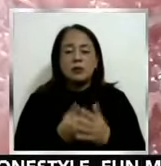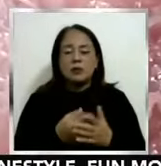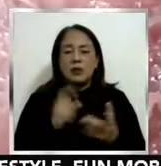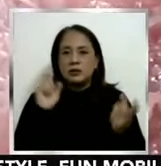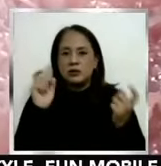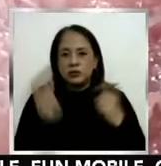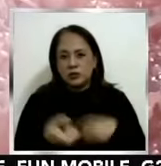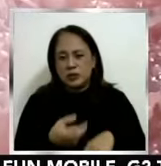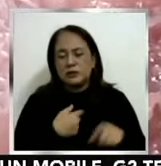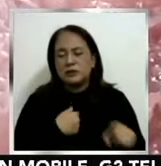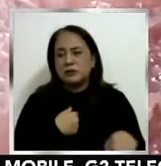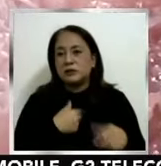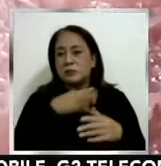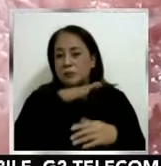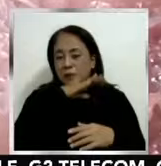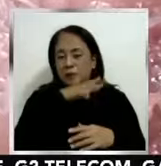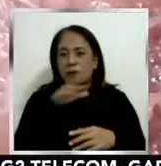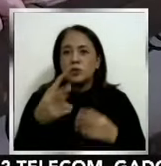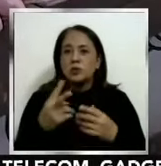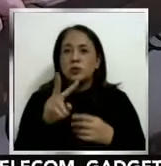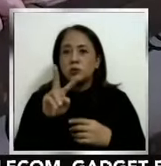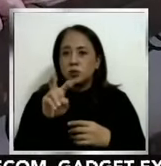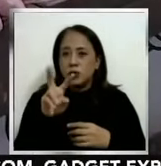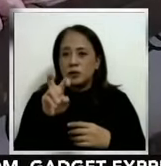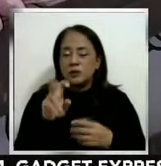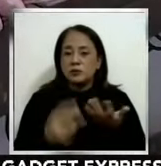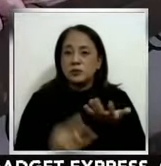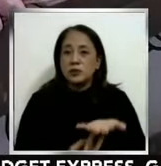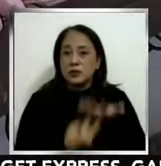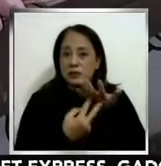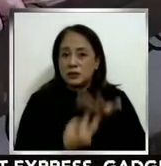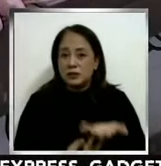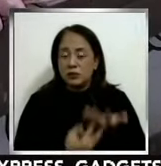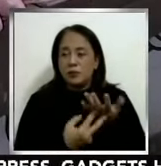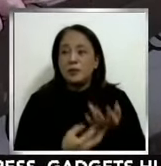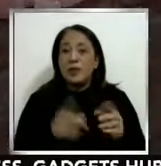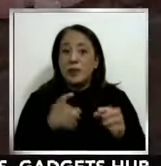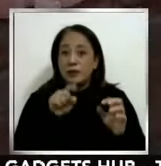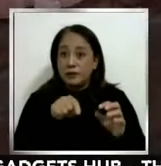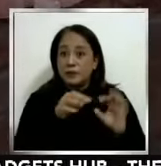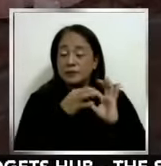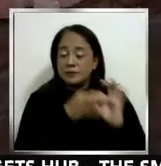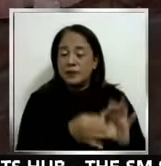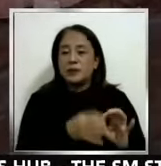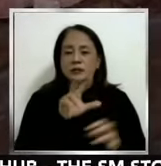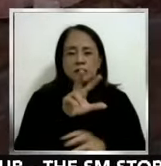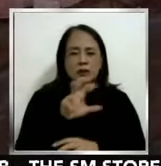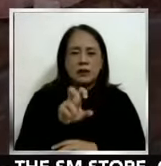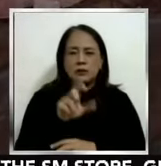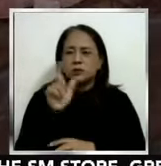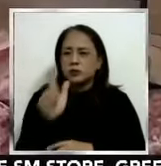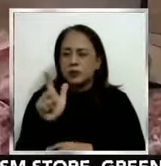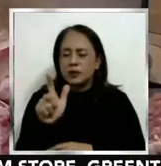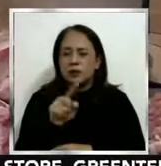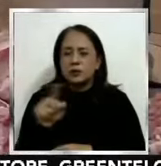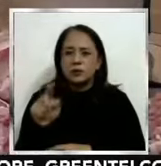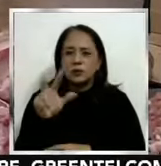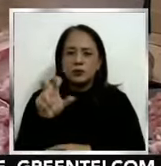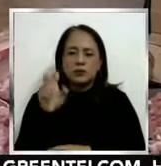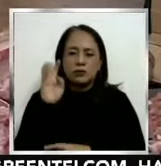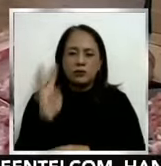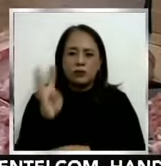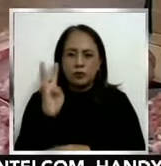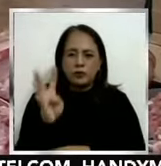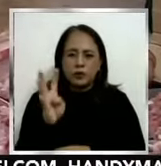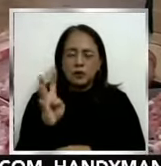ng baboy na nasa 200 pesos per kilo. Kung ito ang pagbabasihan, nasa 320 hanggang 340 pesos lang dapat